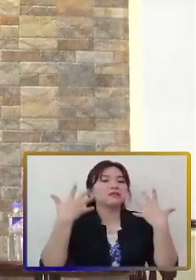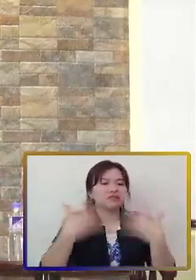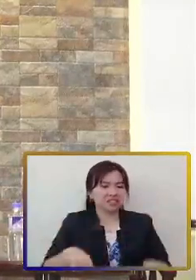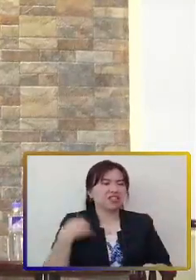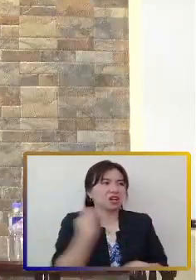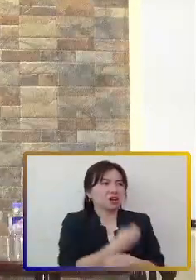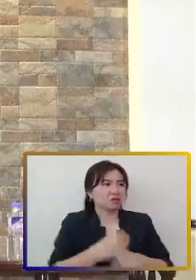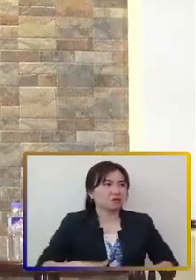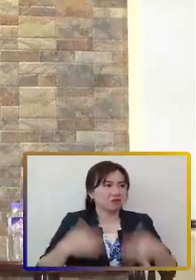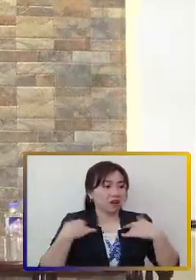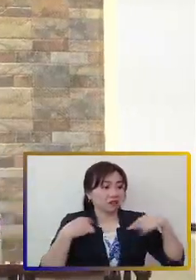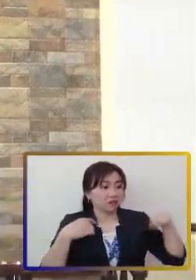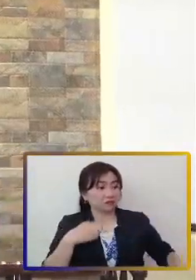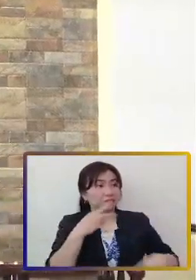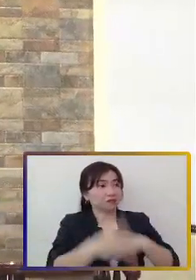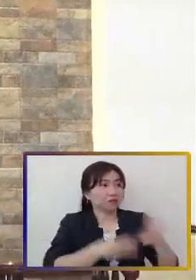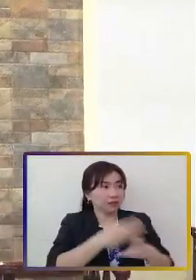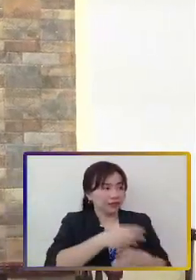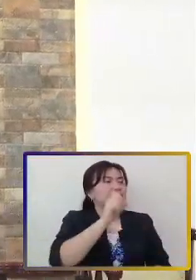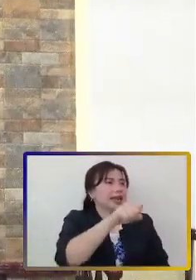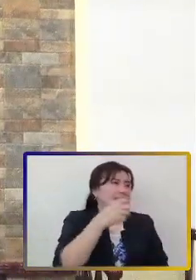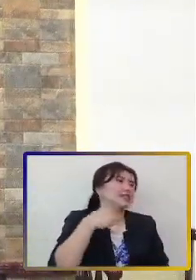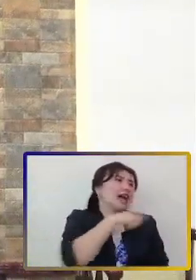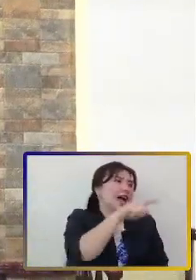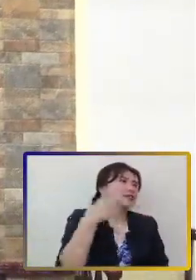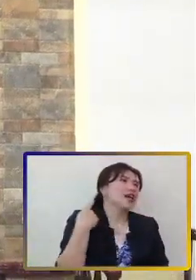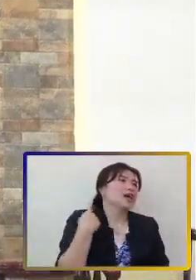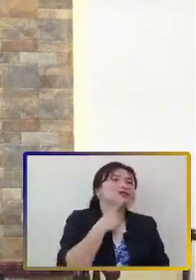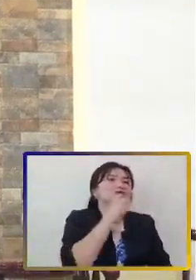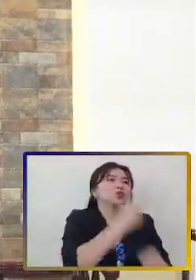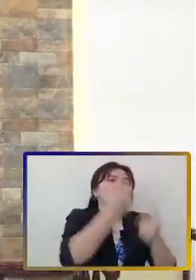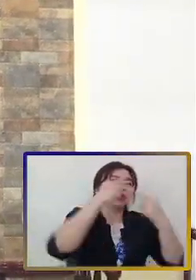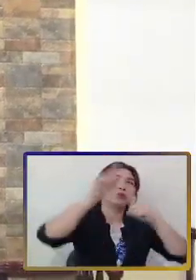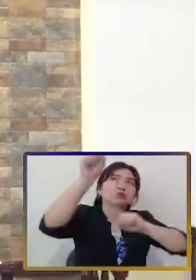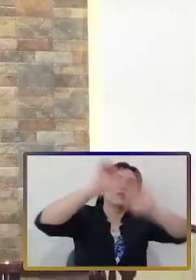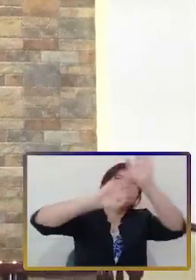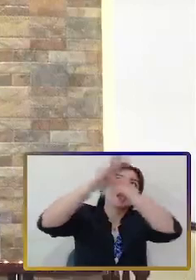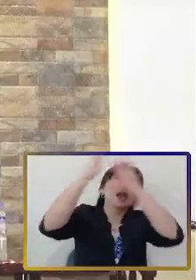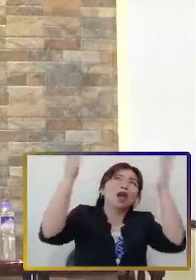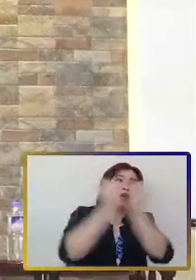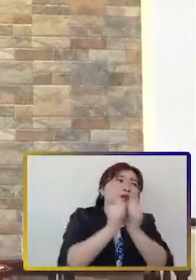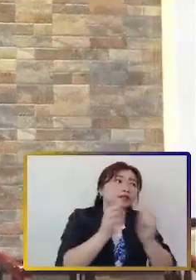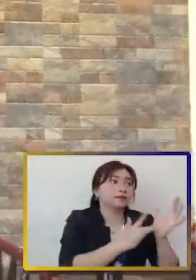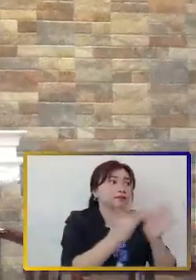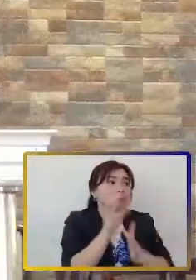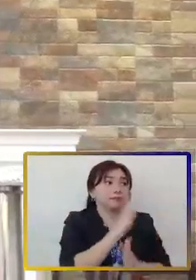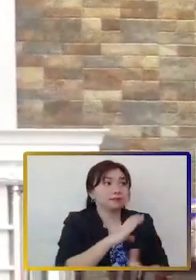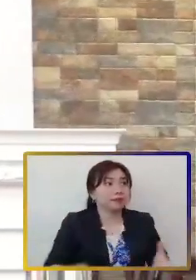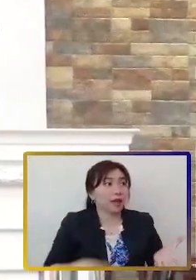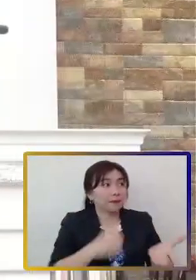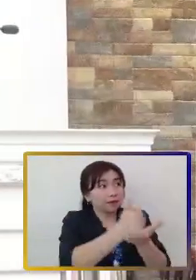lupang ito may sigurado tayong pupuntahan sa langit na kasama natin ang panginoong jesukristo